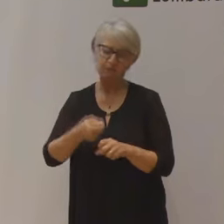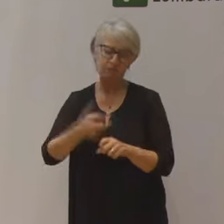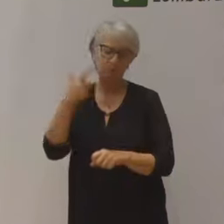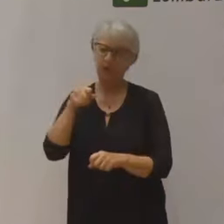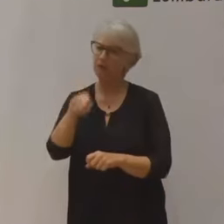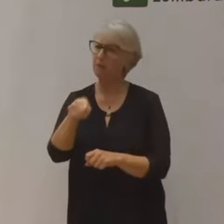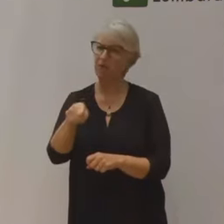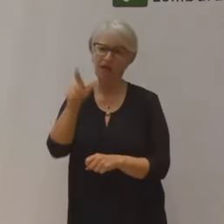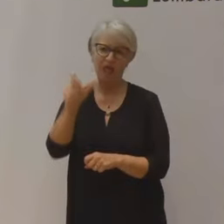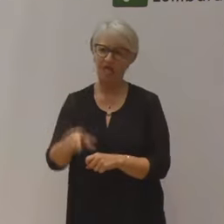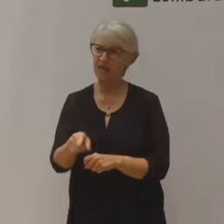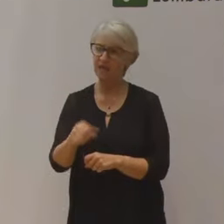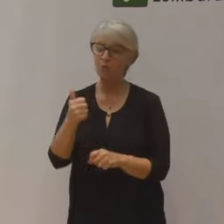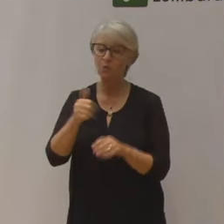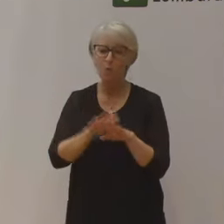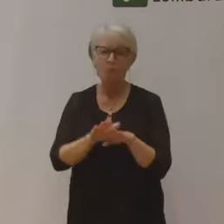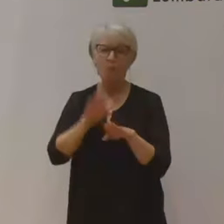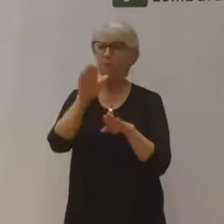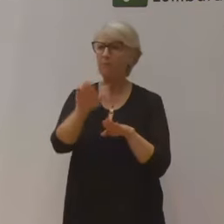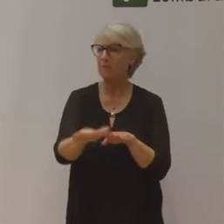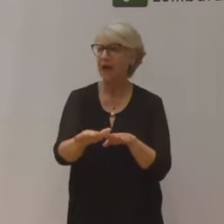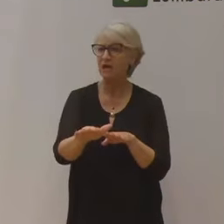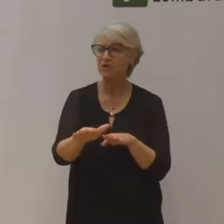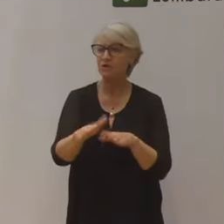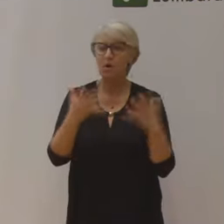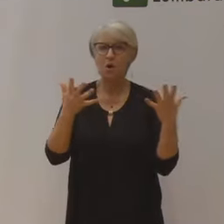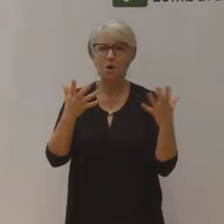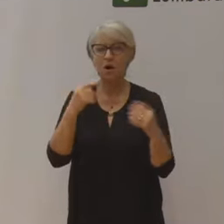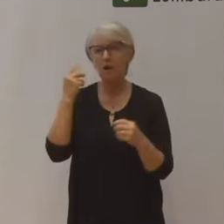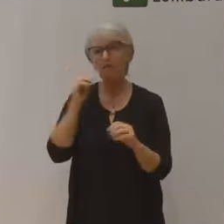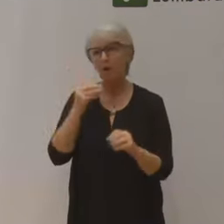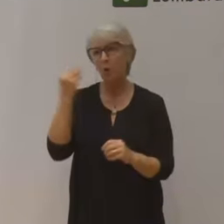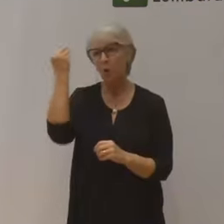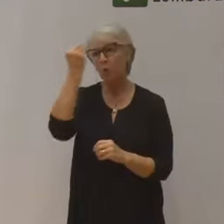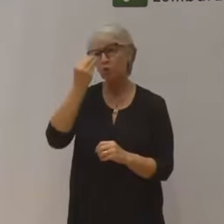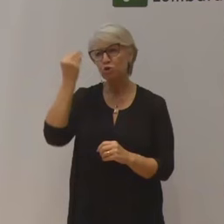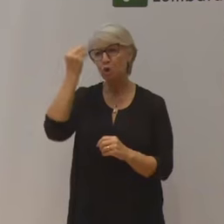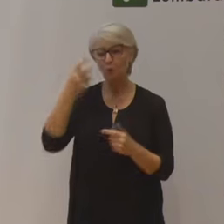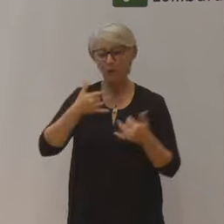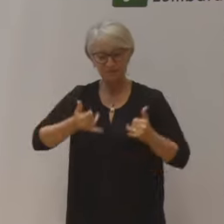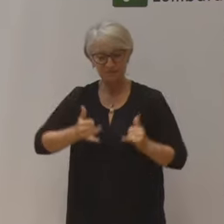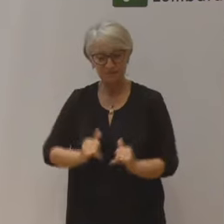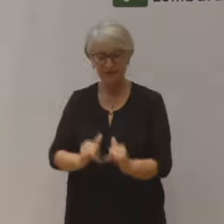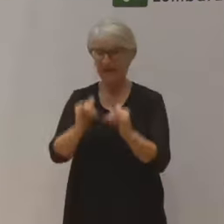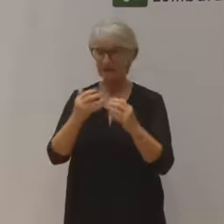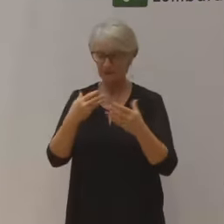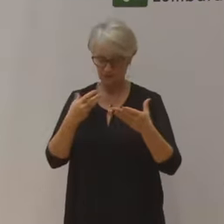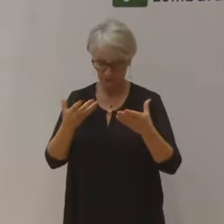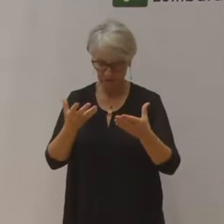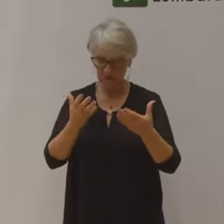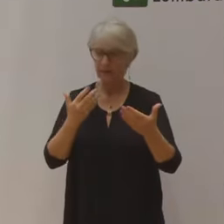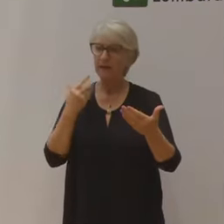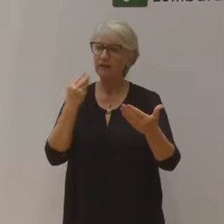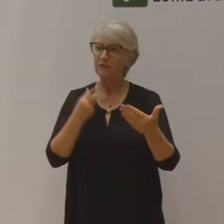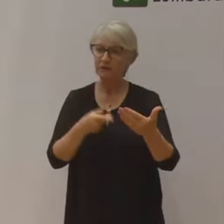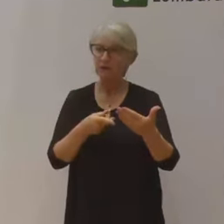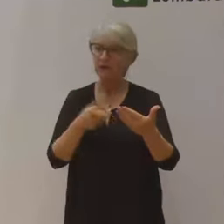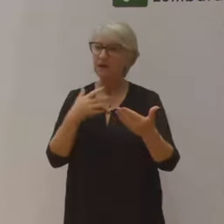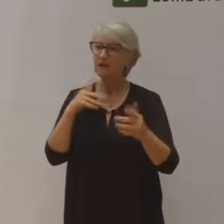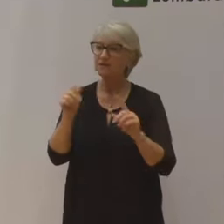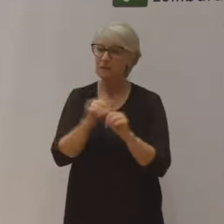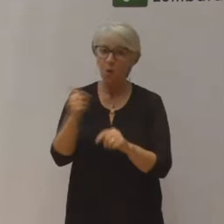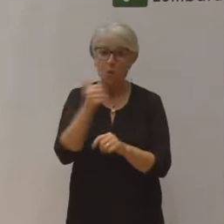fondamentalmente, un passo verso qualcosa che era un sogno sicuramente quando l'abbiamo messa al mondo, che era quello di non dover essere